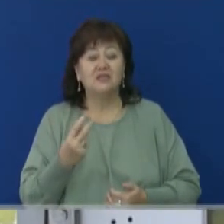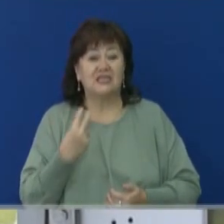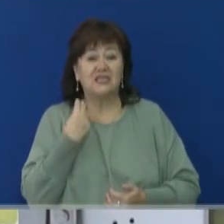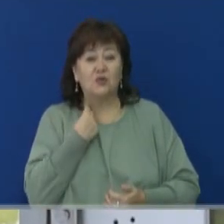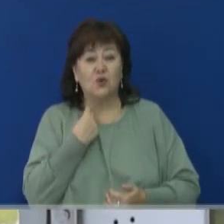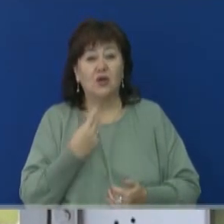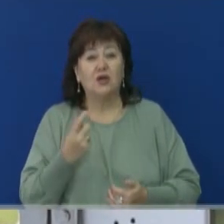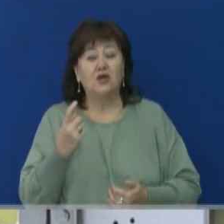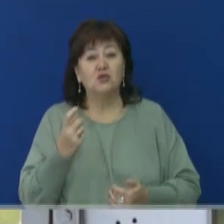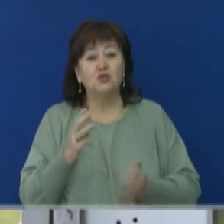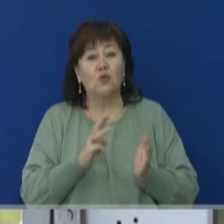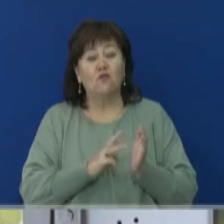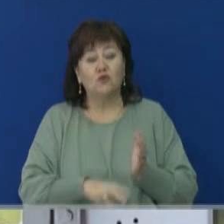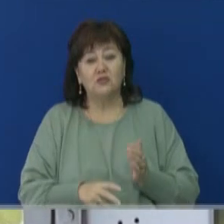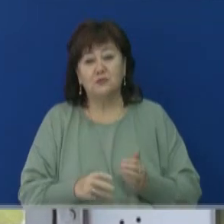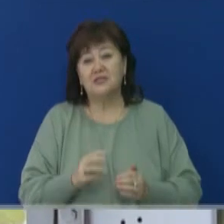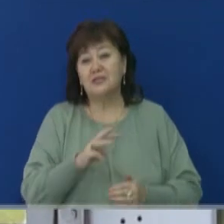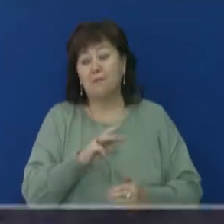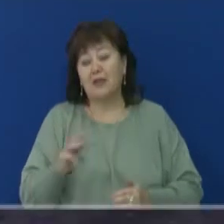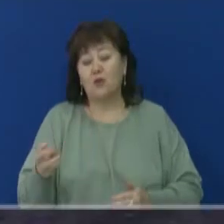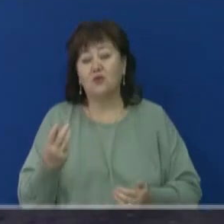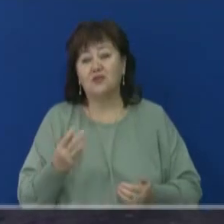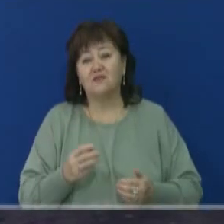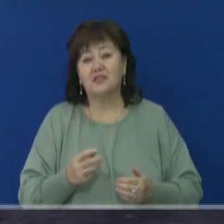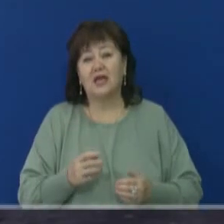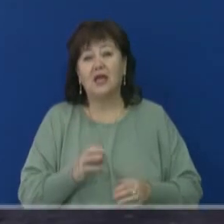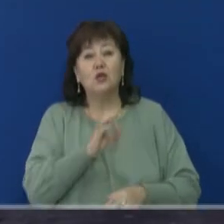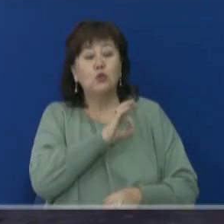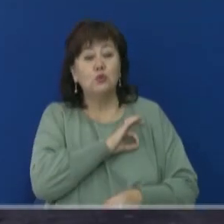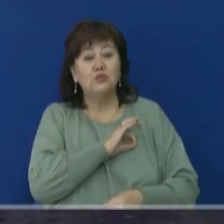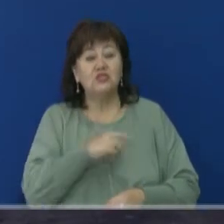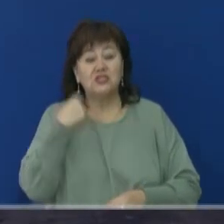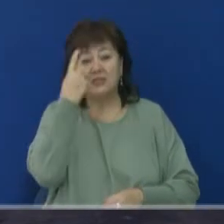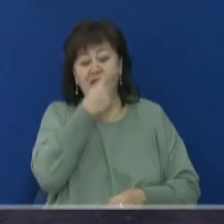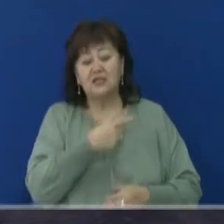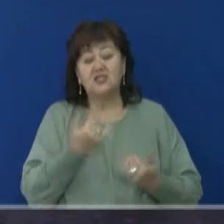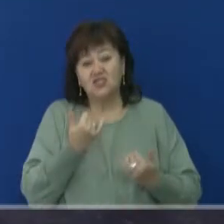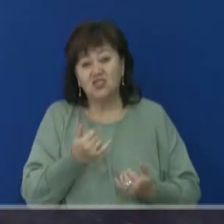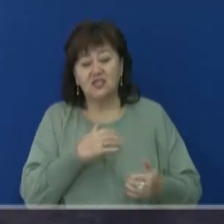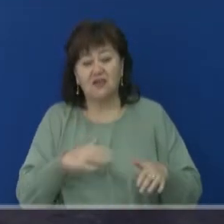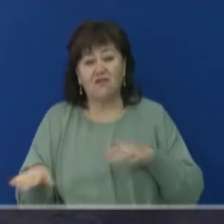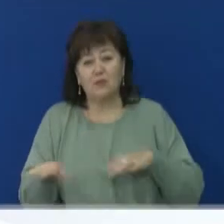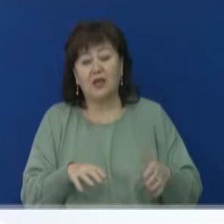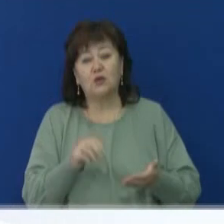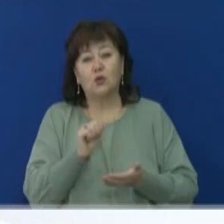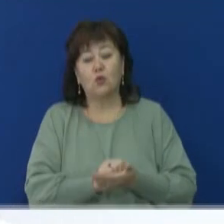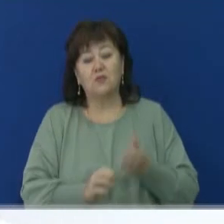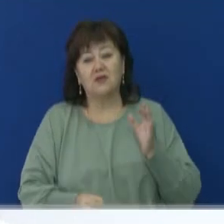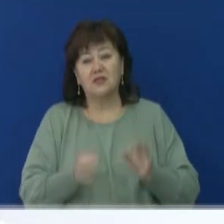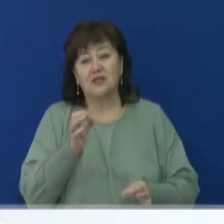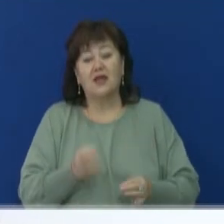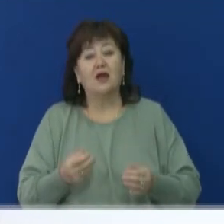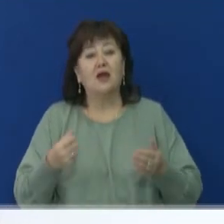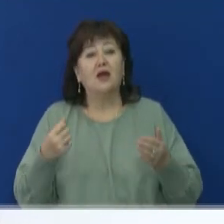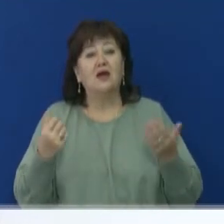180 миллион теңгесі заңды тұлғаларға тиесілі. Қазірде олардан борышты сот арқылы өндіріп алу пысықталуда. Көбісі берешектері толық өтелгенге